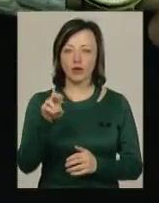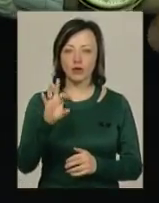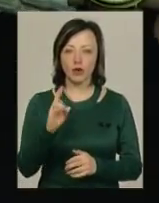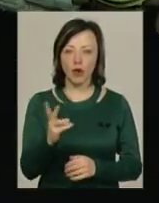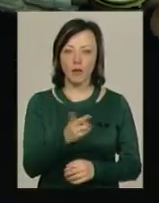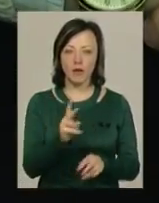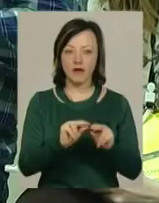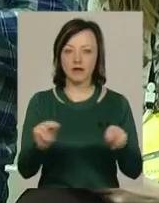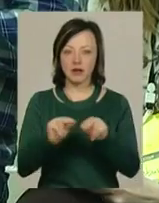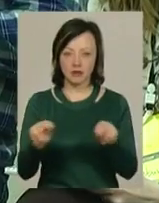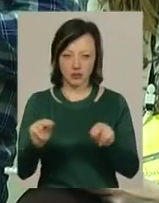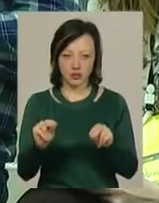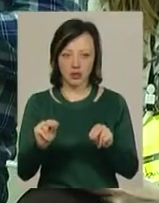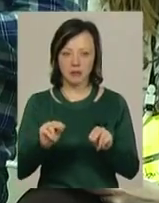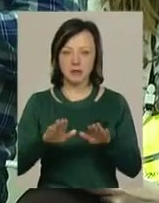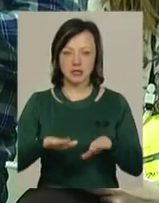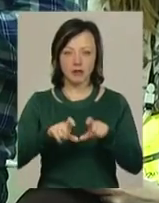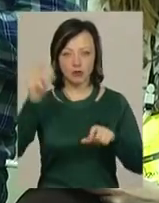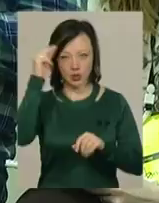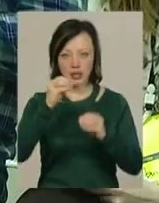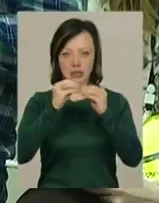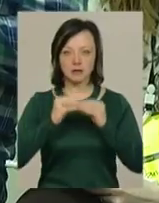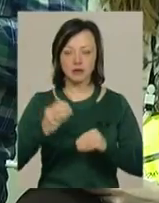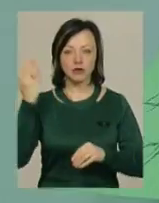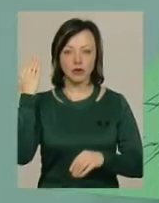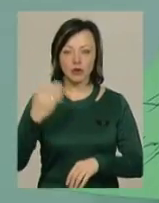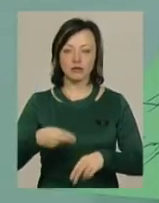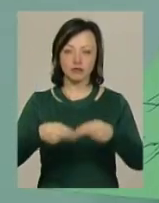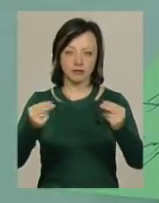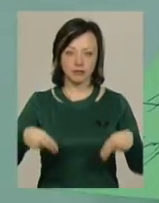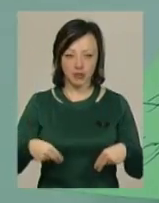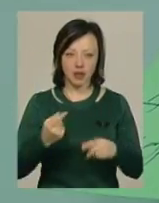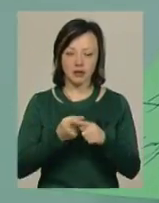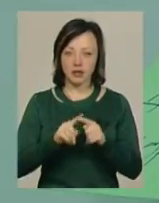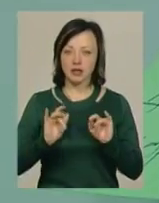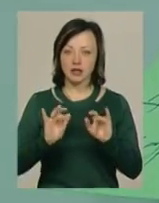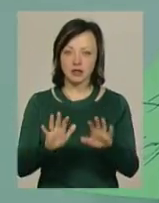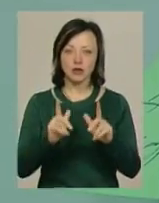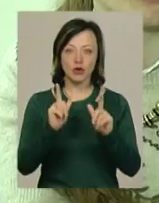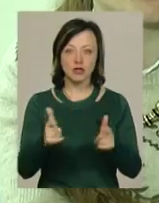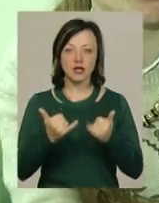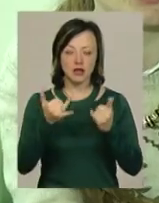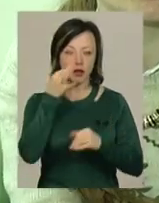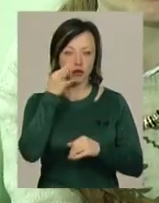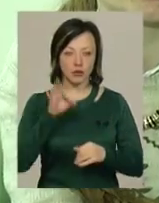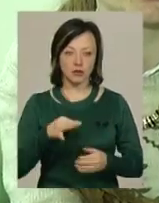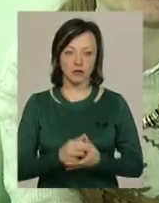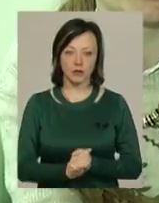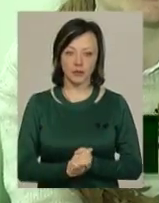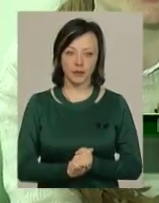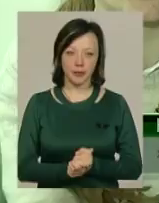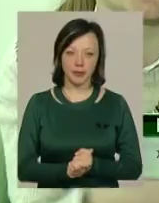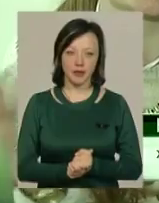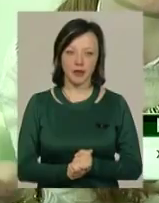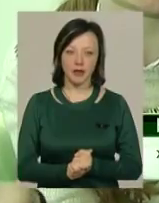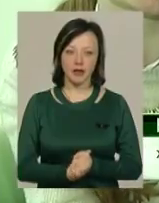обидвоє викладають інформатику. 10 місяців тому молоді люди побралися, до воркшопу зголосилися задля досвіду. Нам цікаво